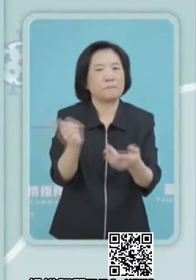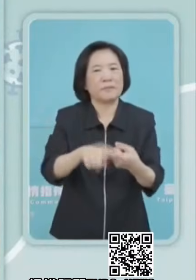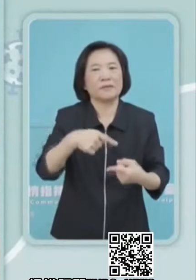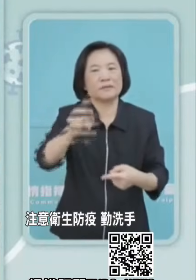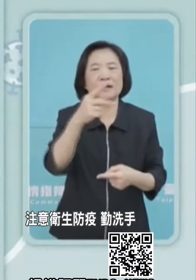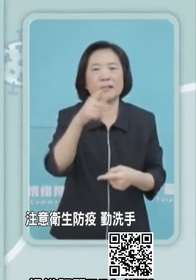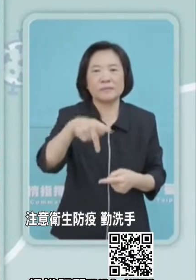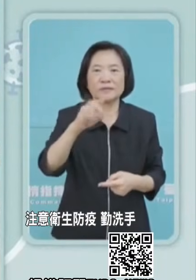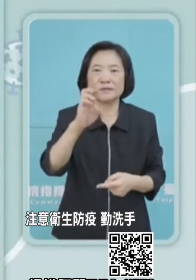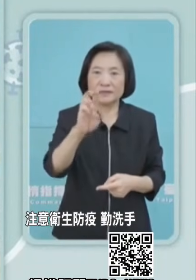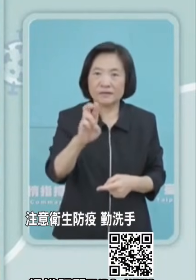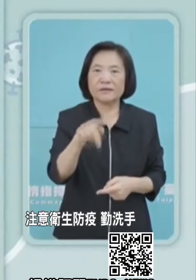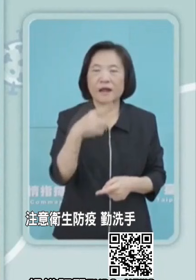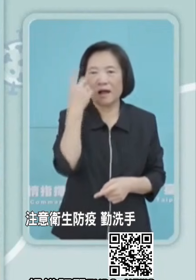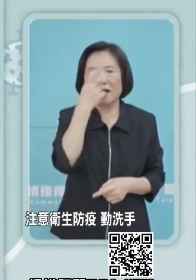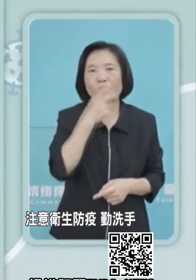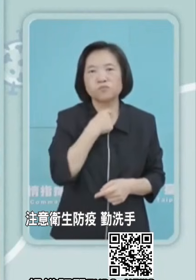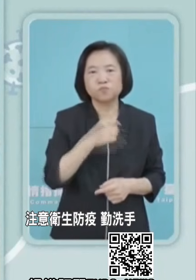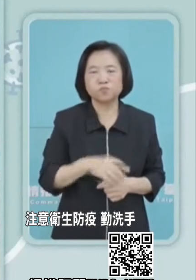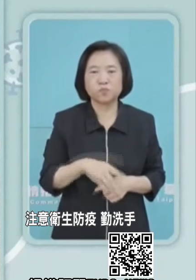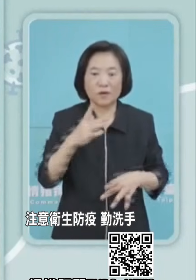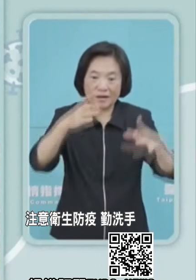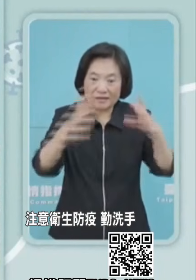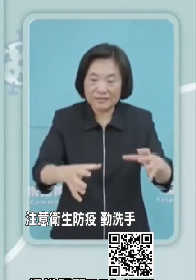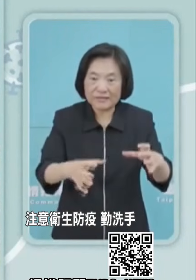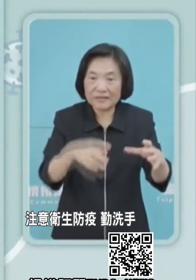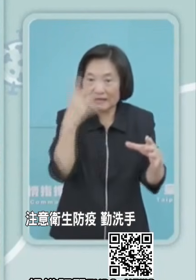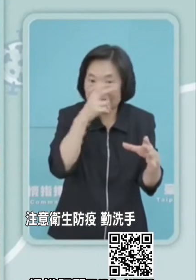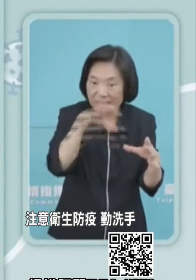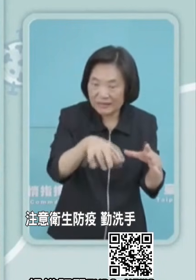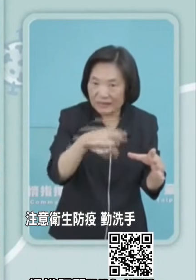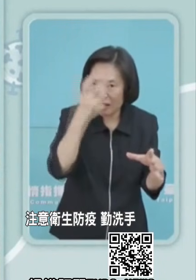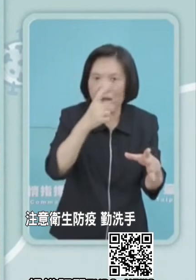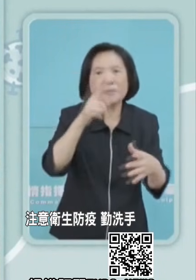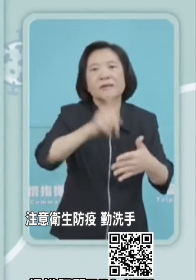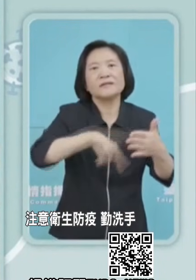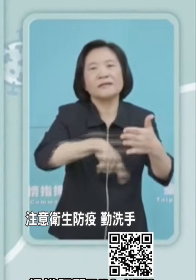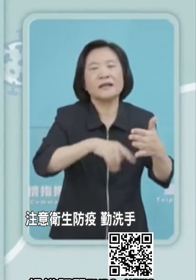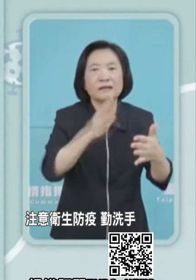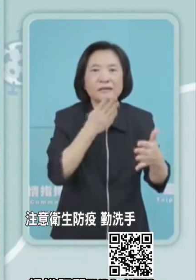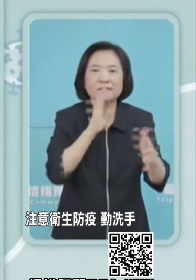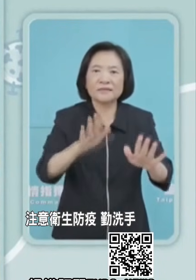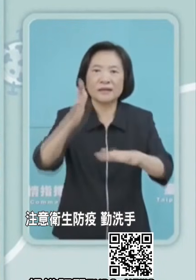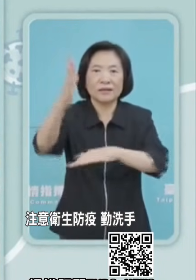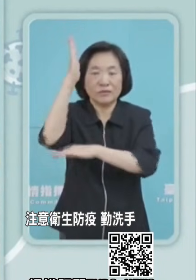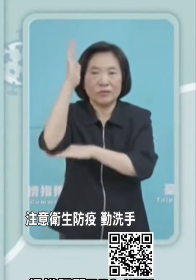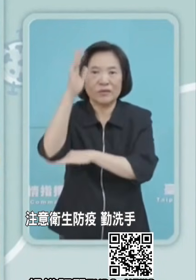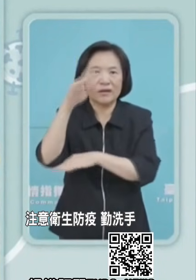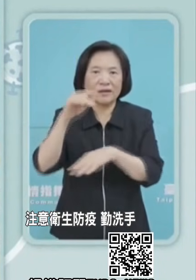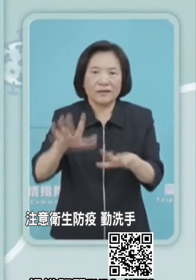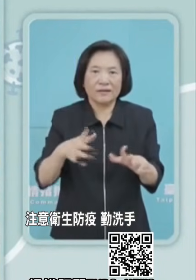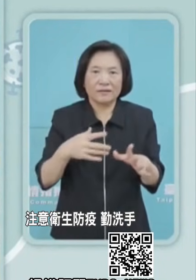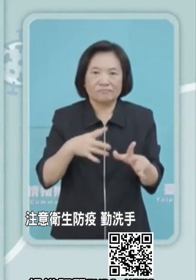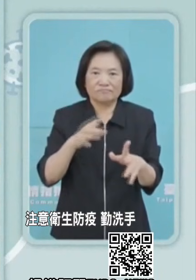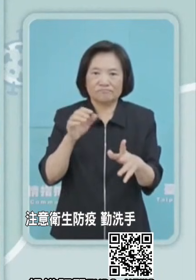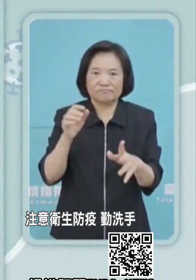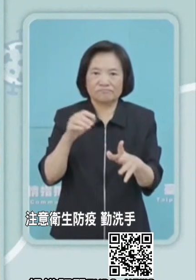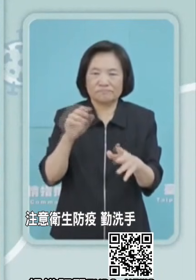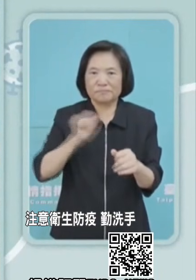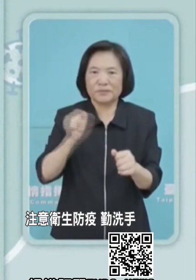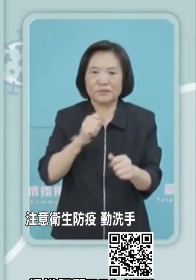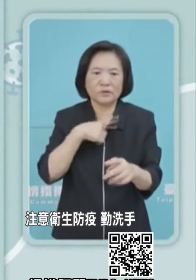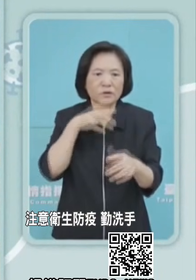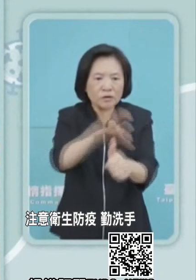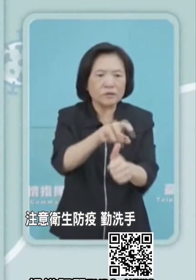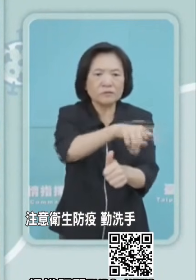检。 比较大的问题是这样，设筛检站容易，可是我们现在政府还没有公权力强迫里面